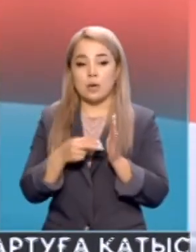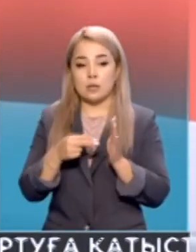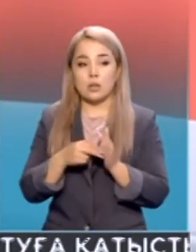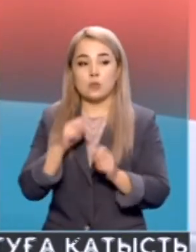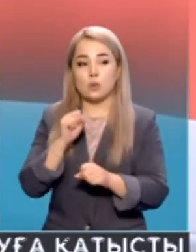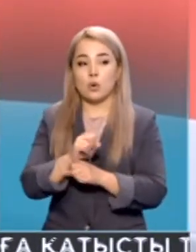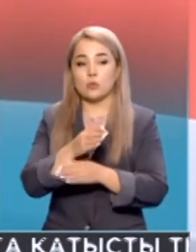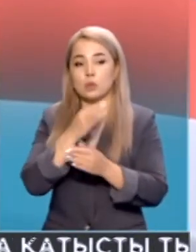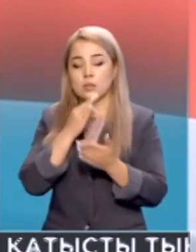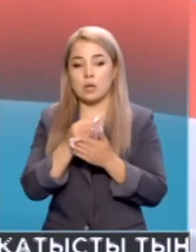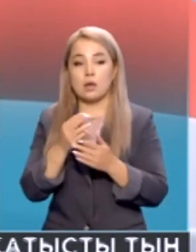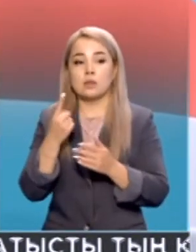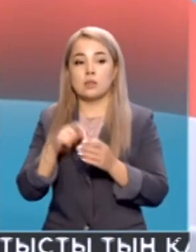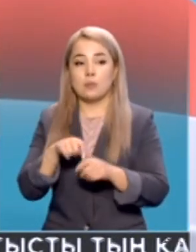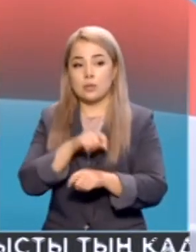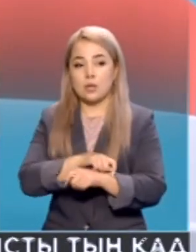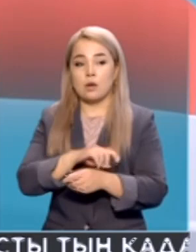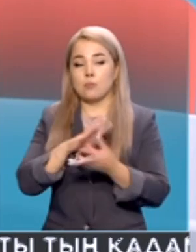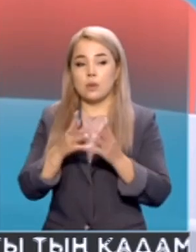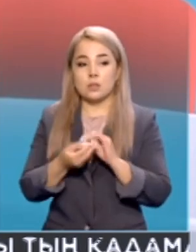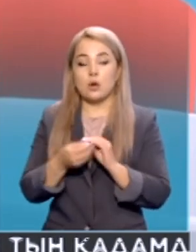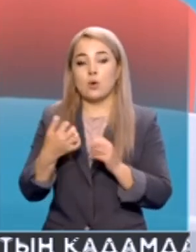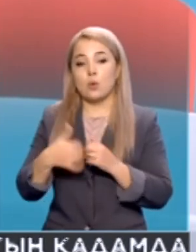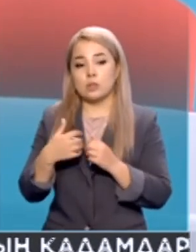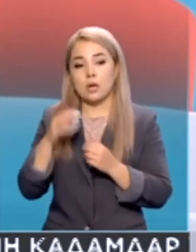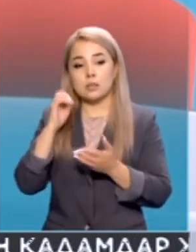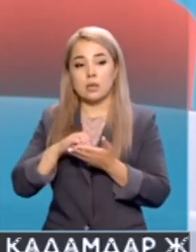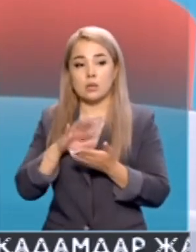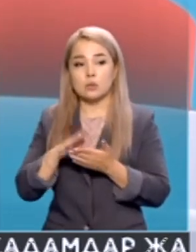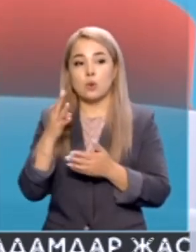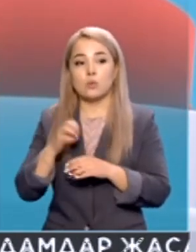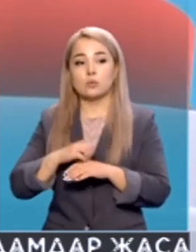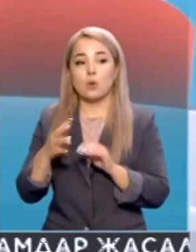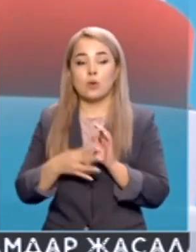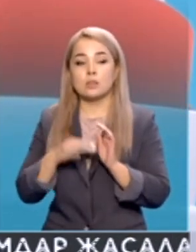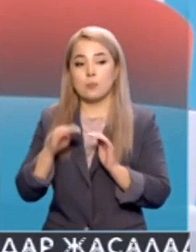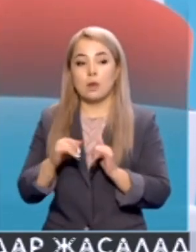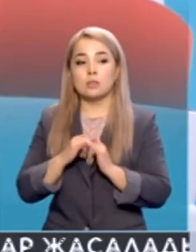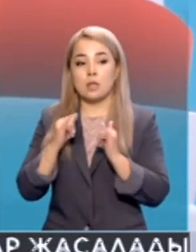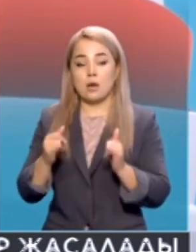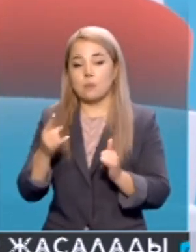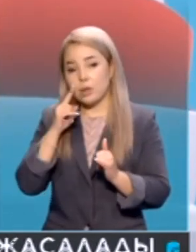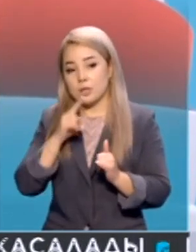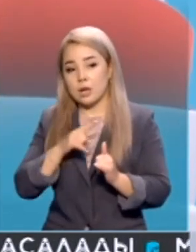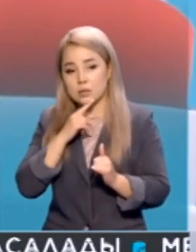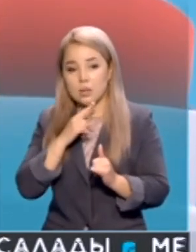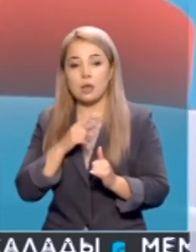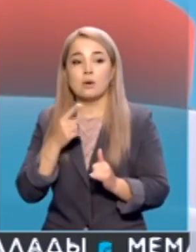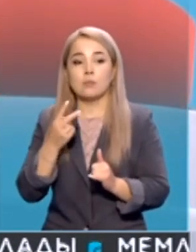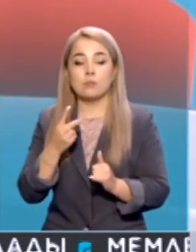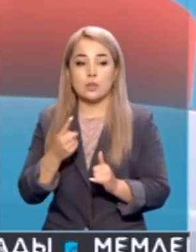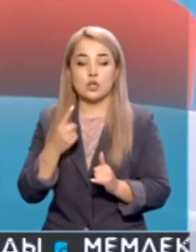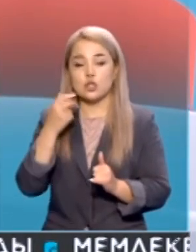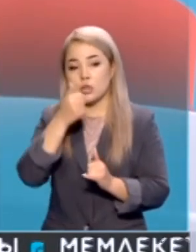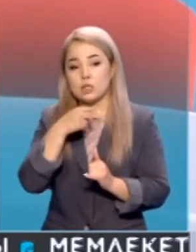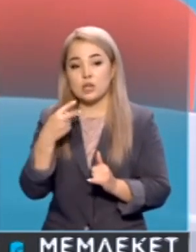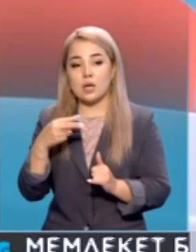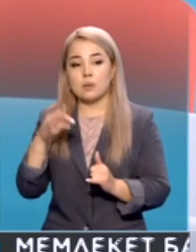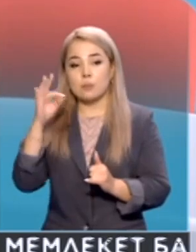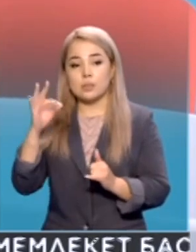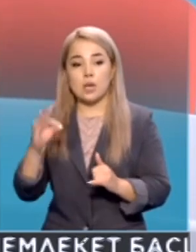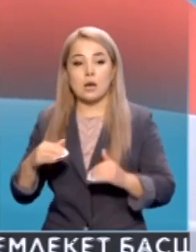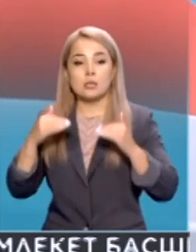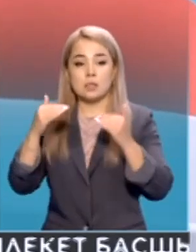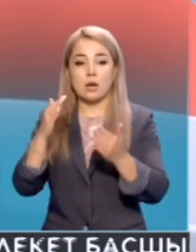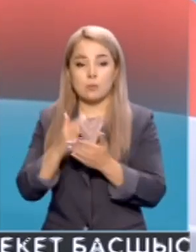тоқтам болмай тұр. Шаршы метрінің ел бойынша орташа құны 419 мыңнан асты. Бір айда 2, ал бір жылда 20%-дай шарықтап